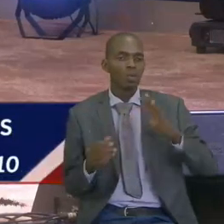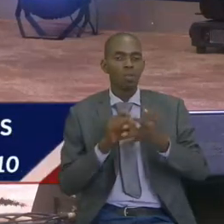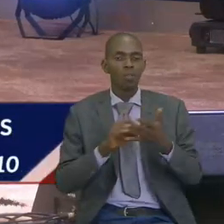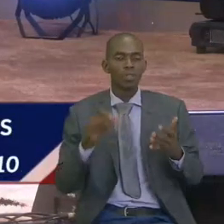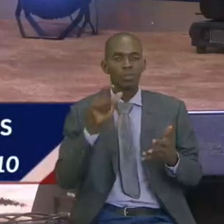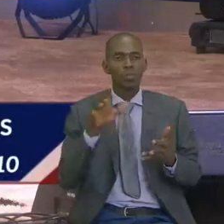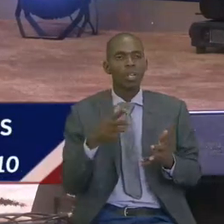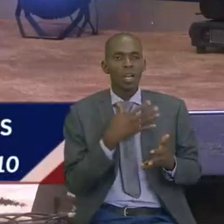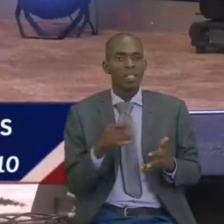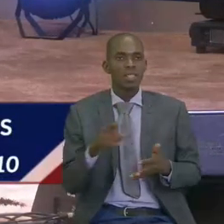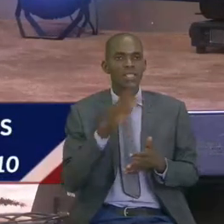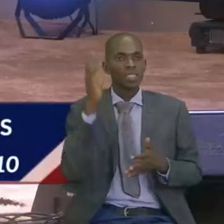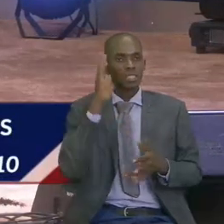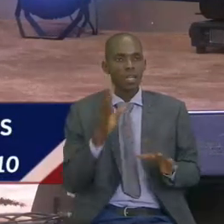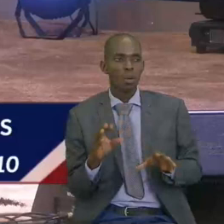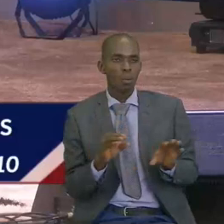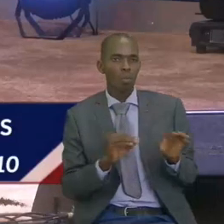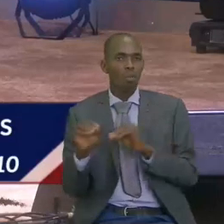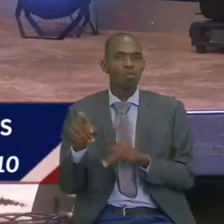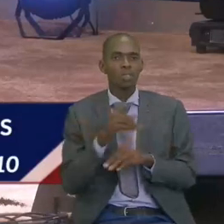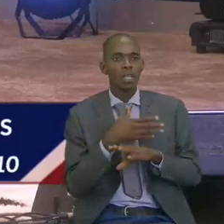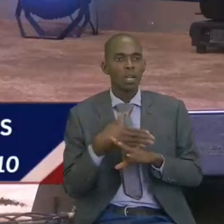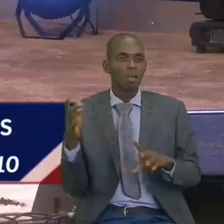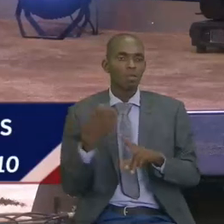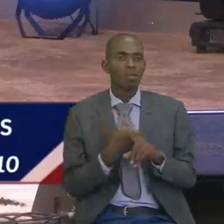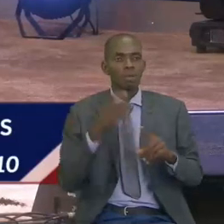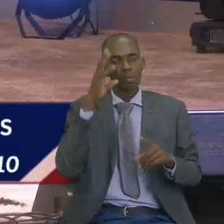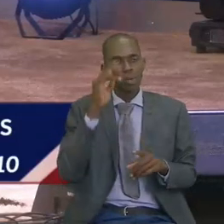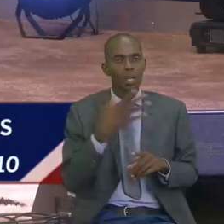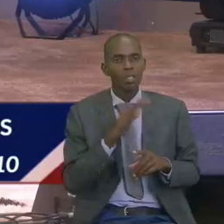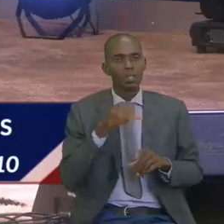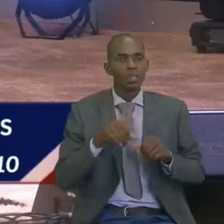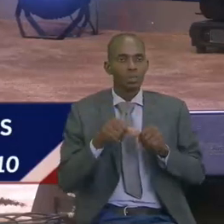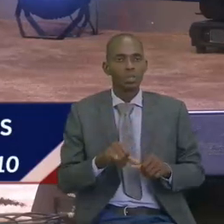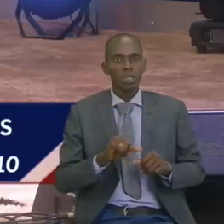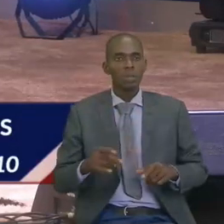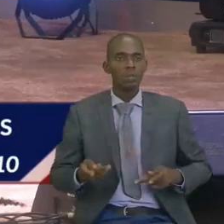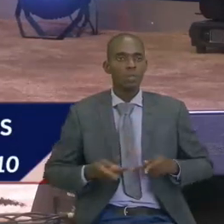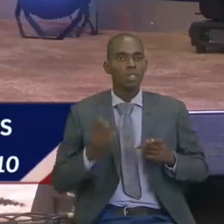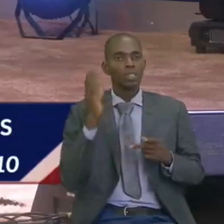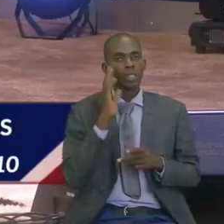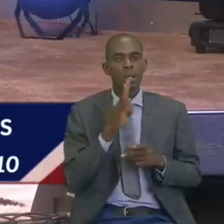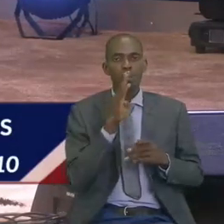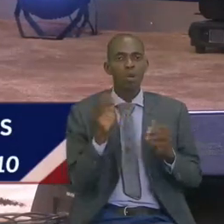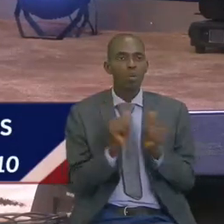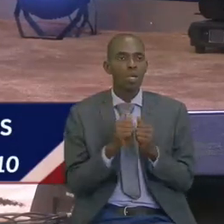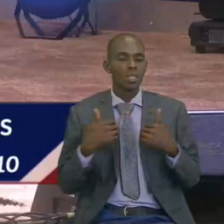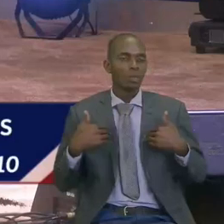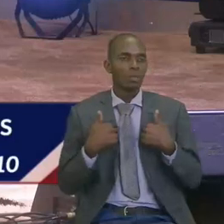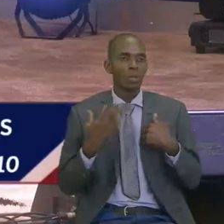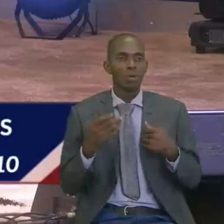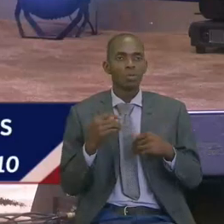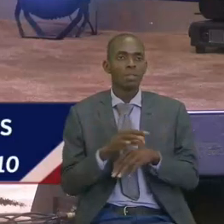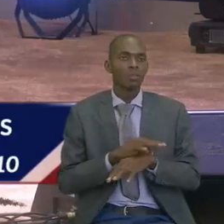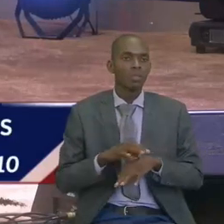On te chassera du milieu des hommes. Tu auras ta demeure avec les bêtes des champs. Et